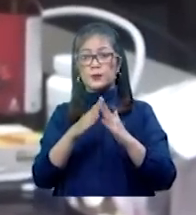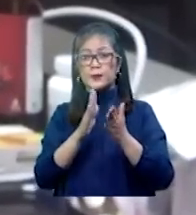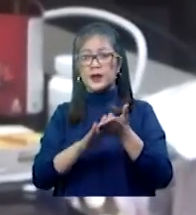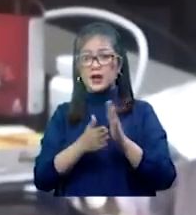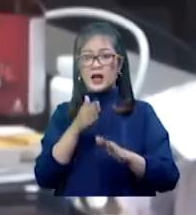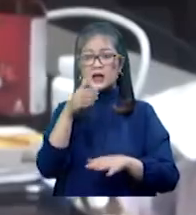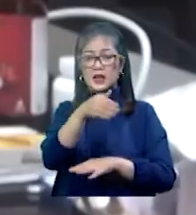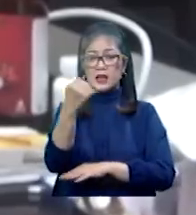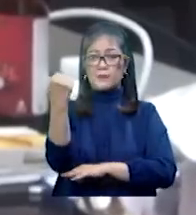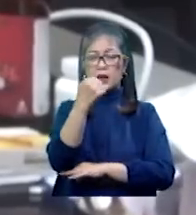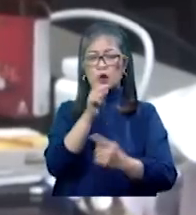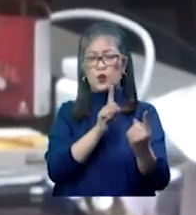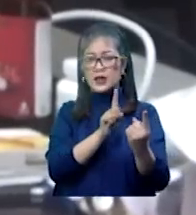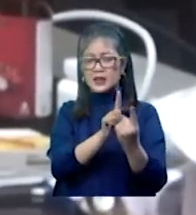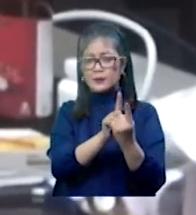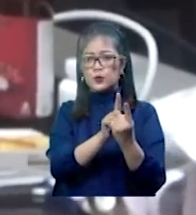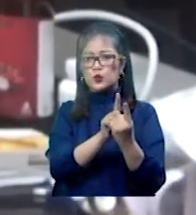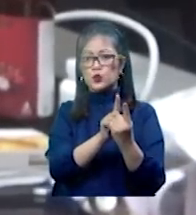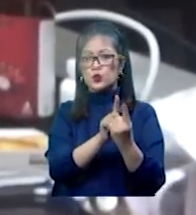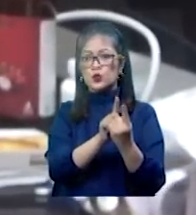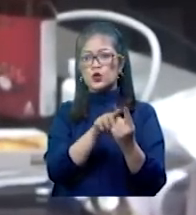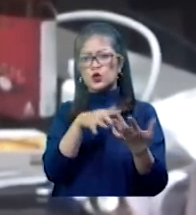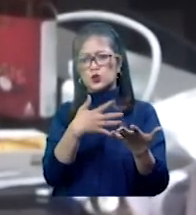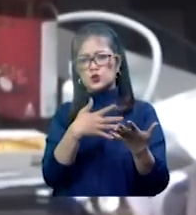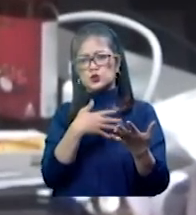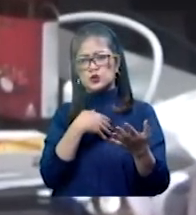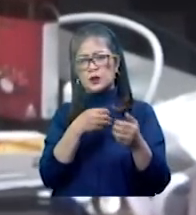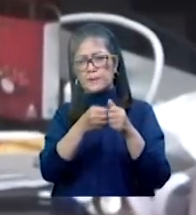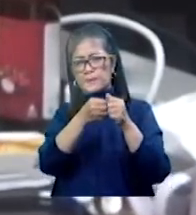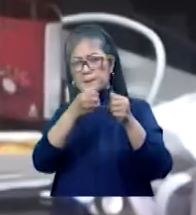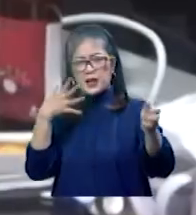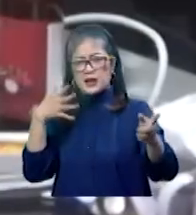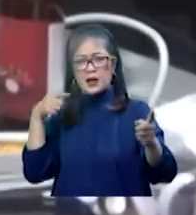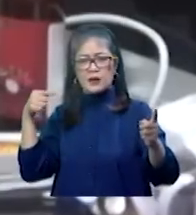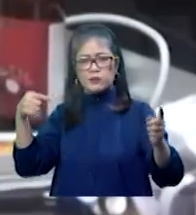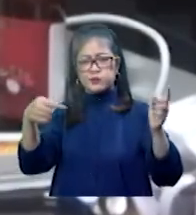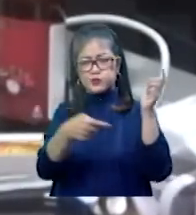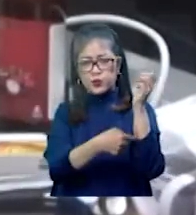dan sempat juga membidik busur kepada pelaku yang mana mengenai paha bagian kiri